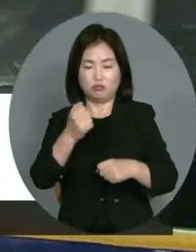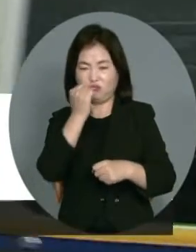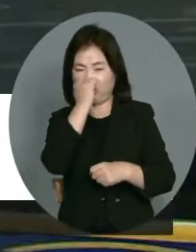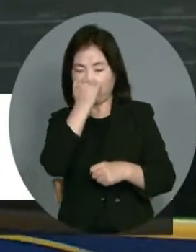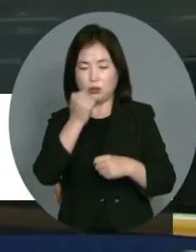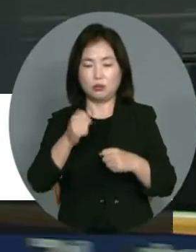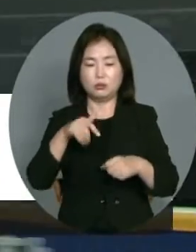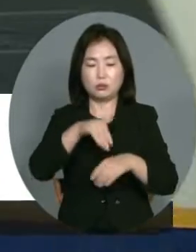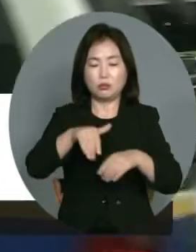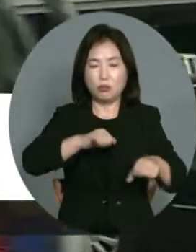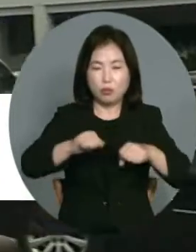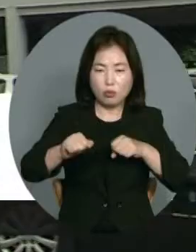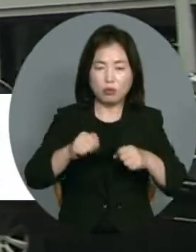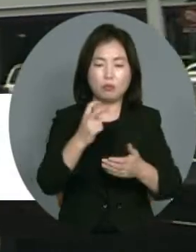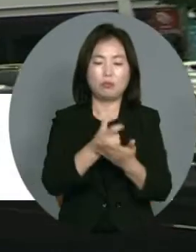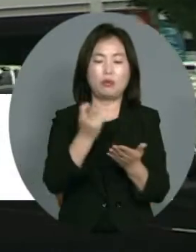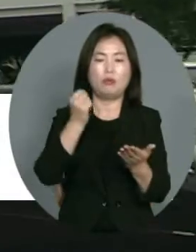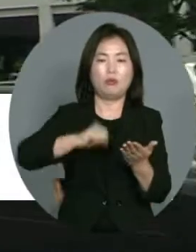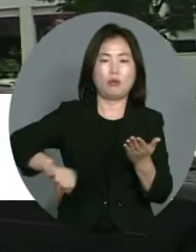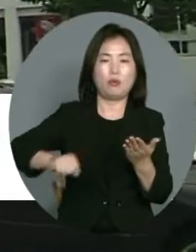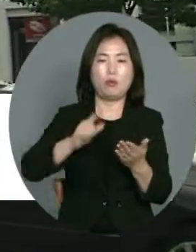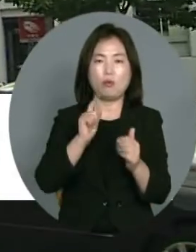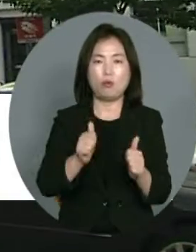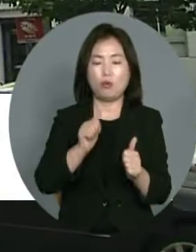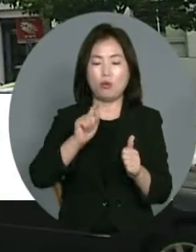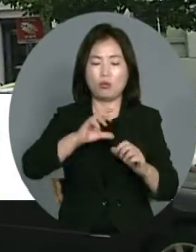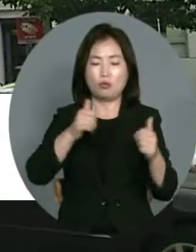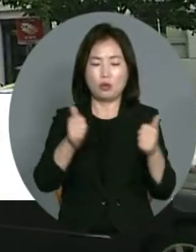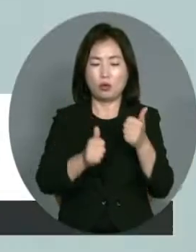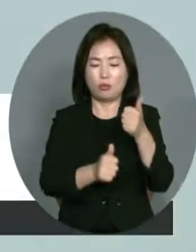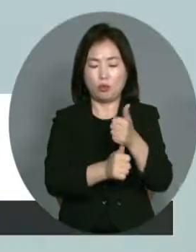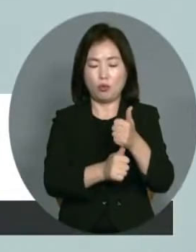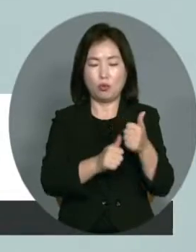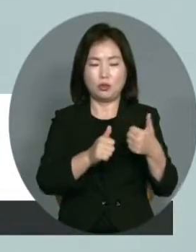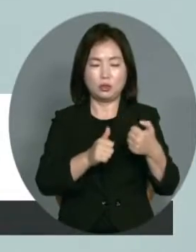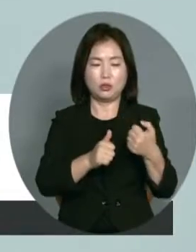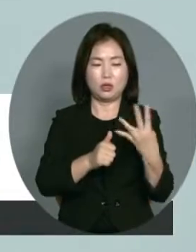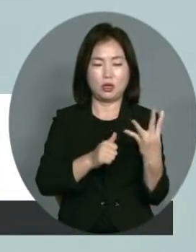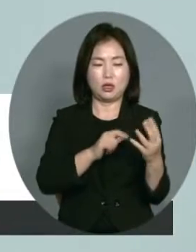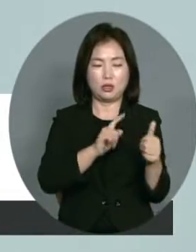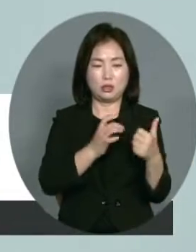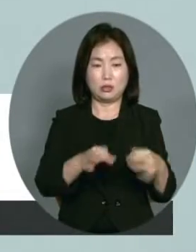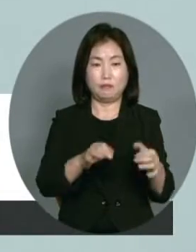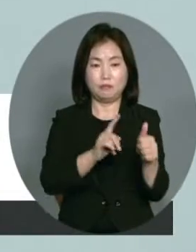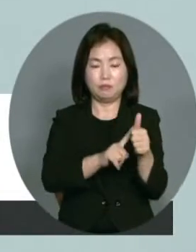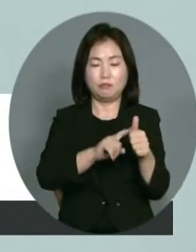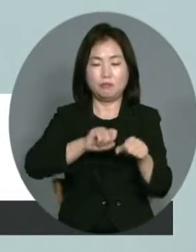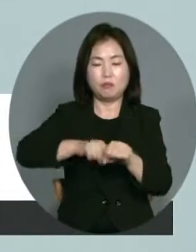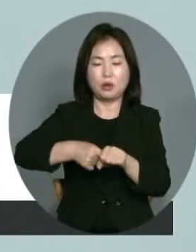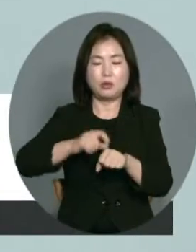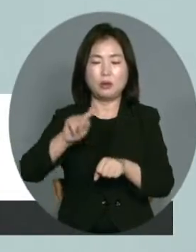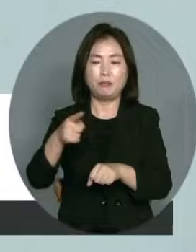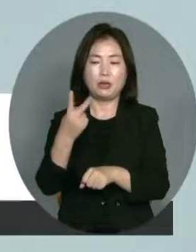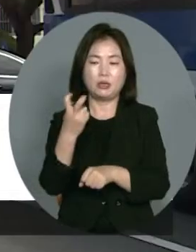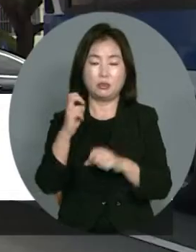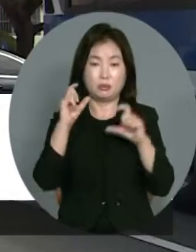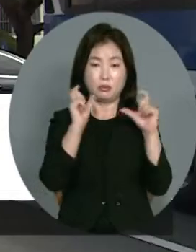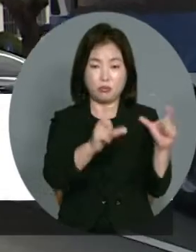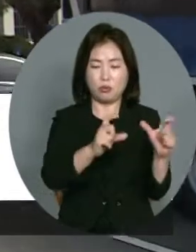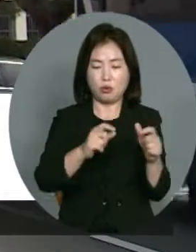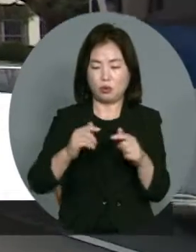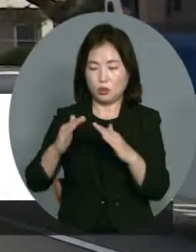해 공직선거법 위반 혐의로 기소된 모 국회의원 보좌관 쉰내살 김모 씨에게 벌금 120만원